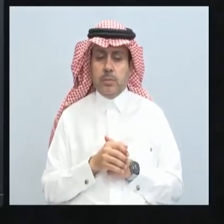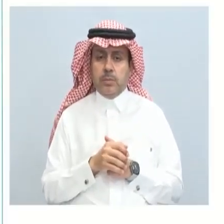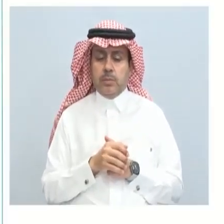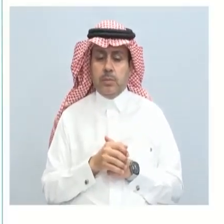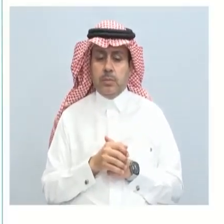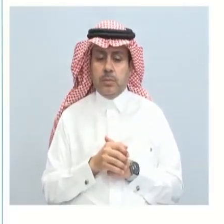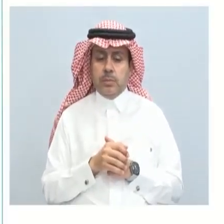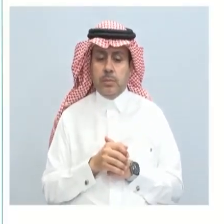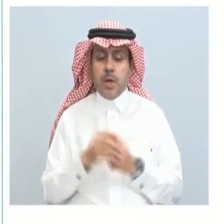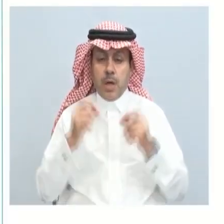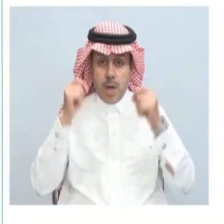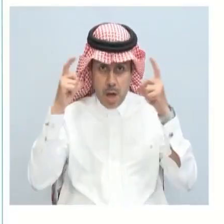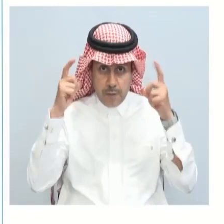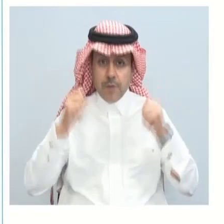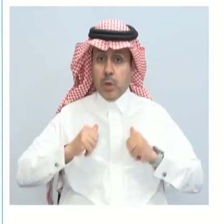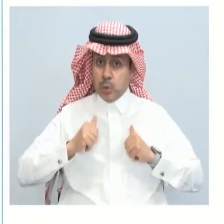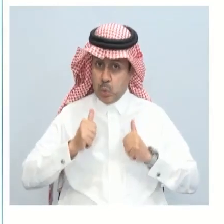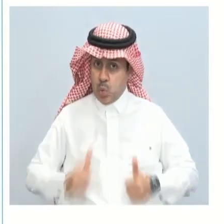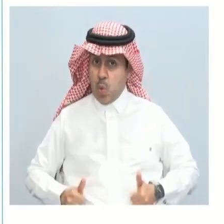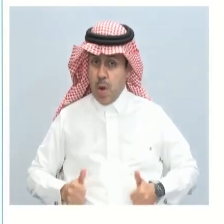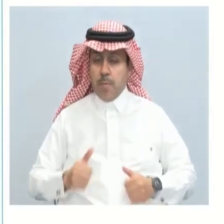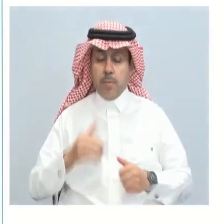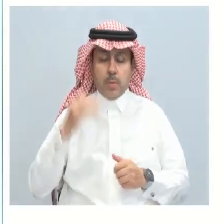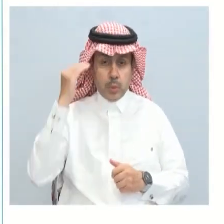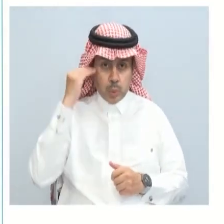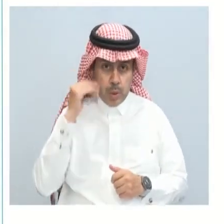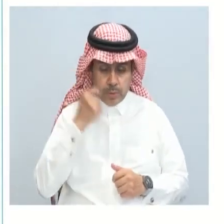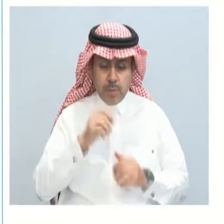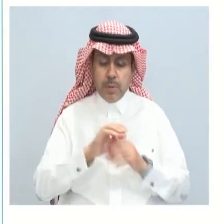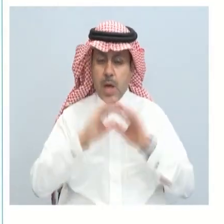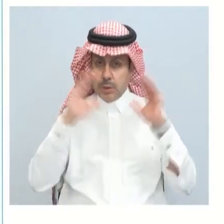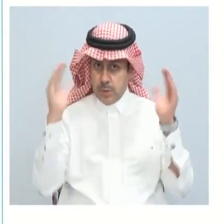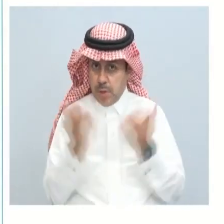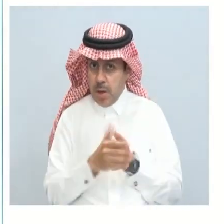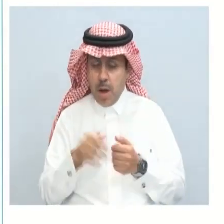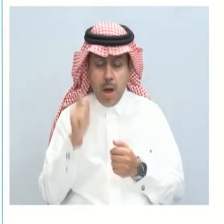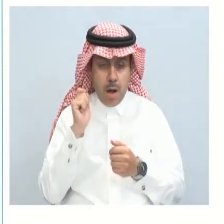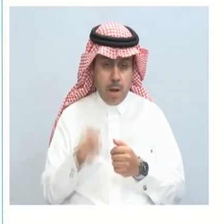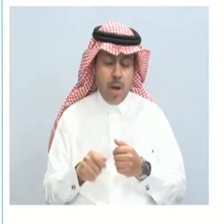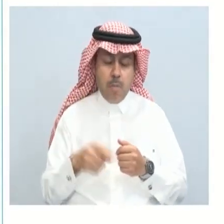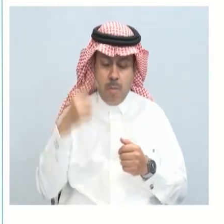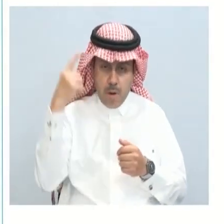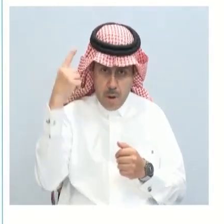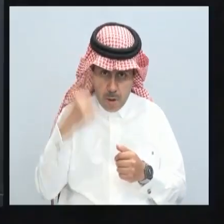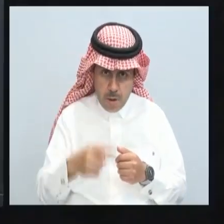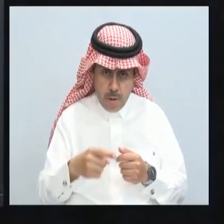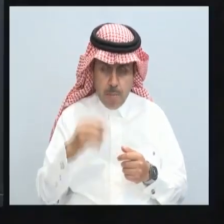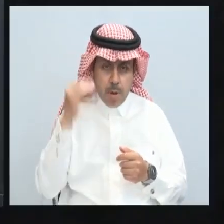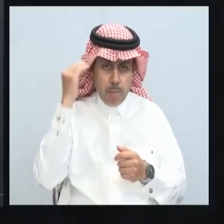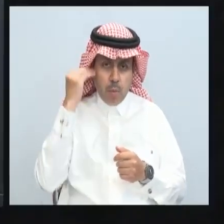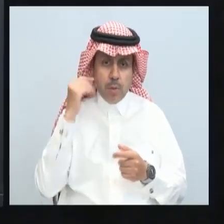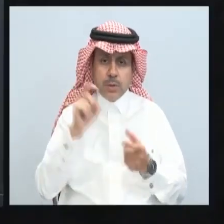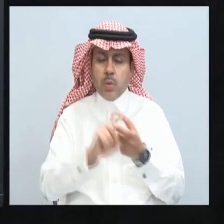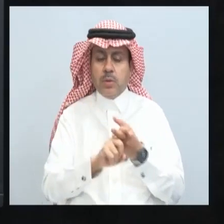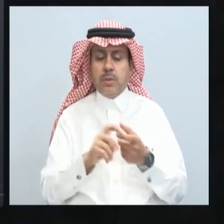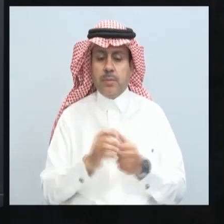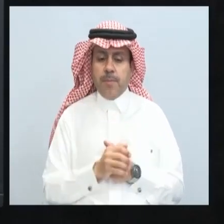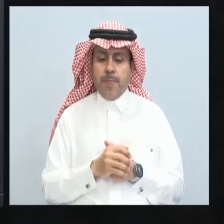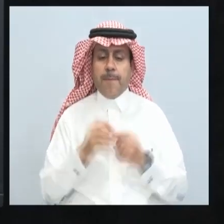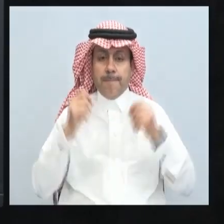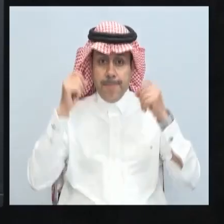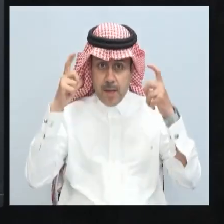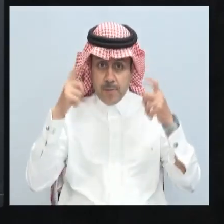هو ان يعرف الطلاب جميعا احكام المحرمات من النساء وكذلك يعرف